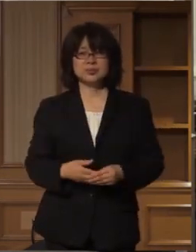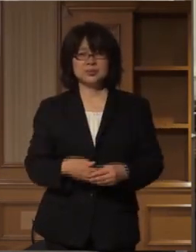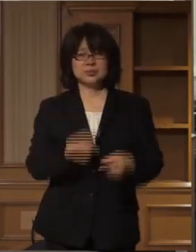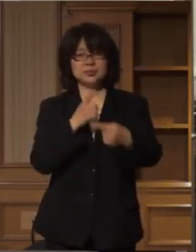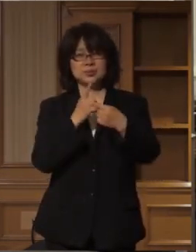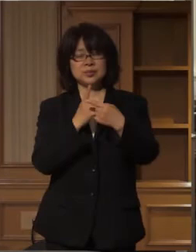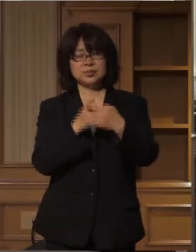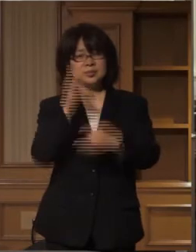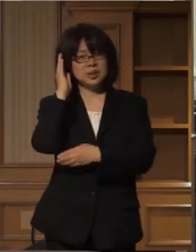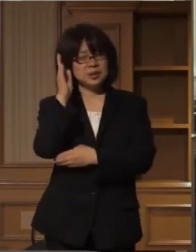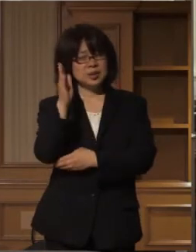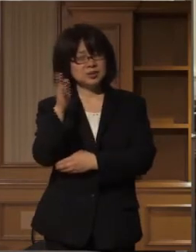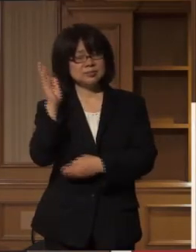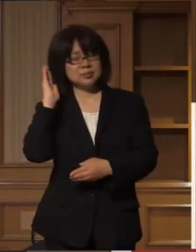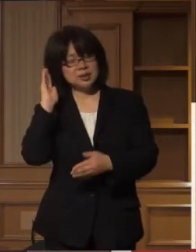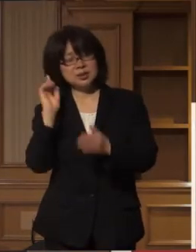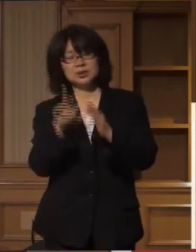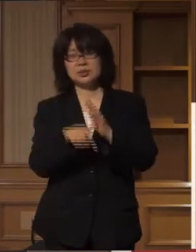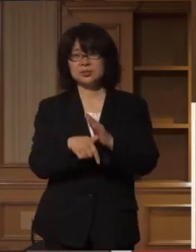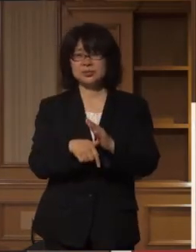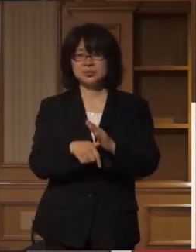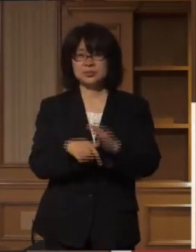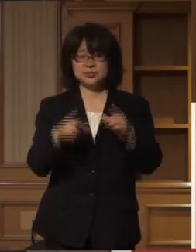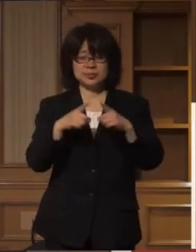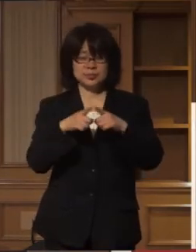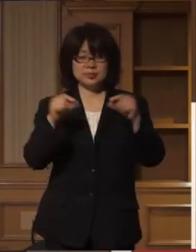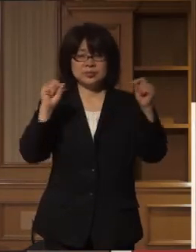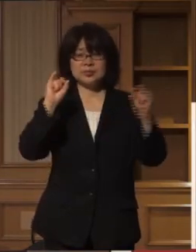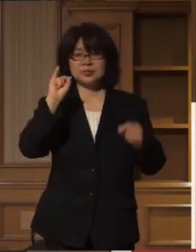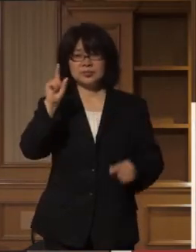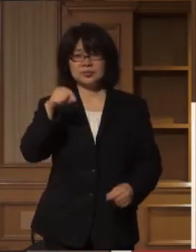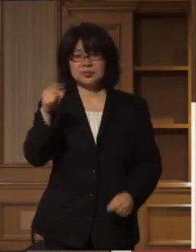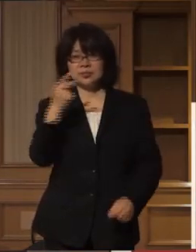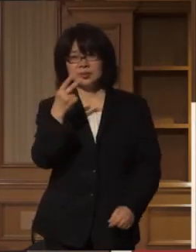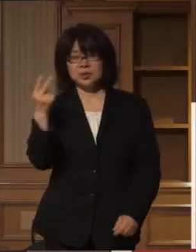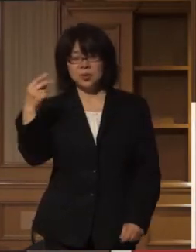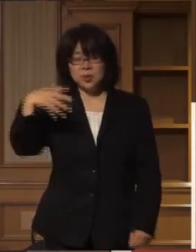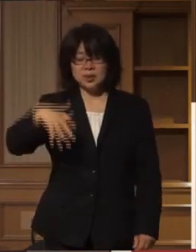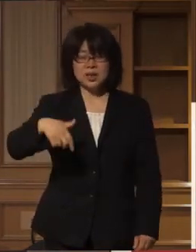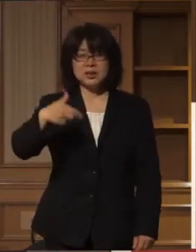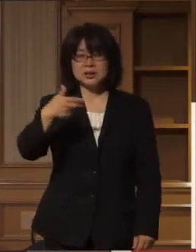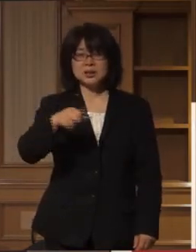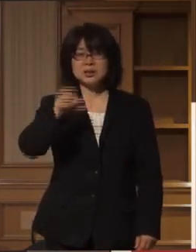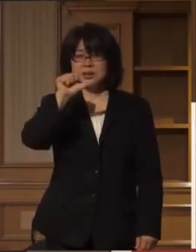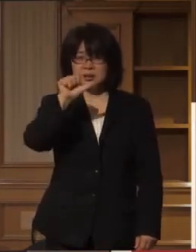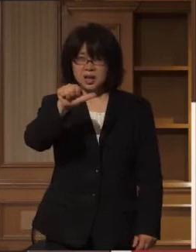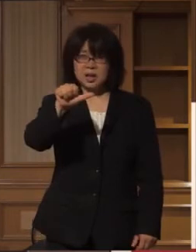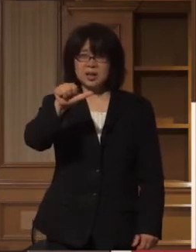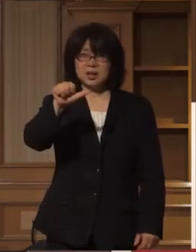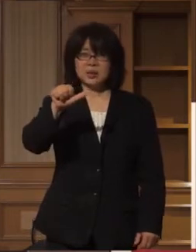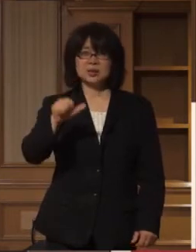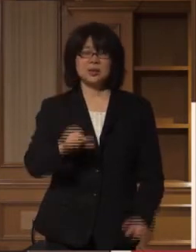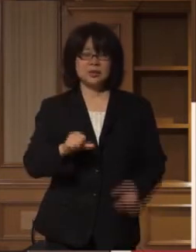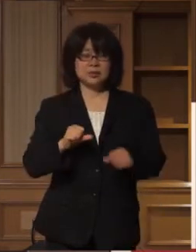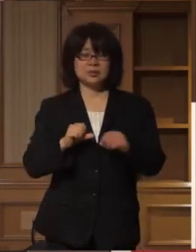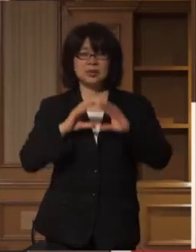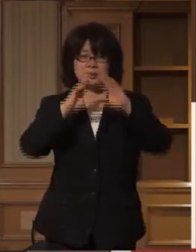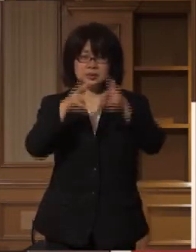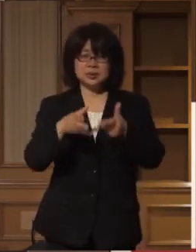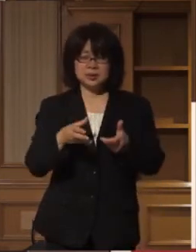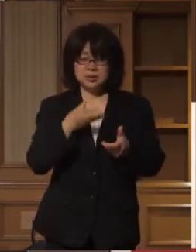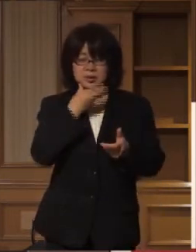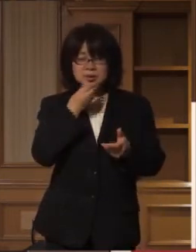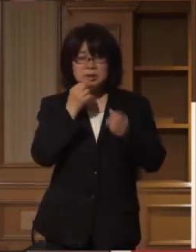具体的には1週間後にインドネシア宣教という形で献身することに決めたそう